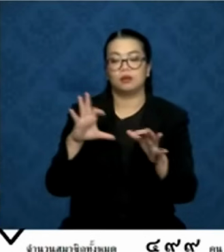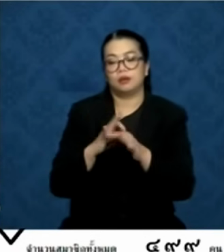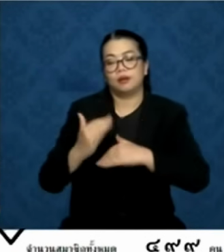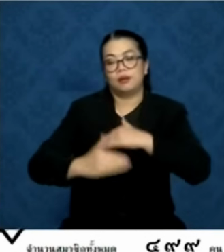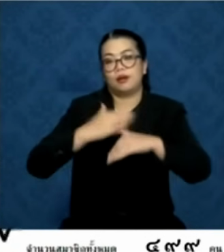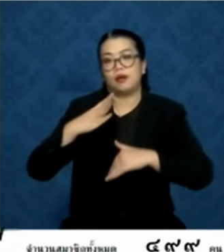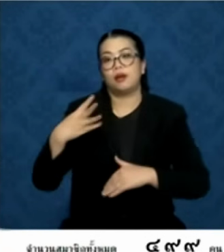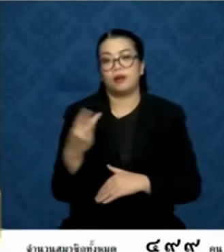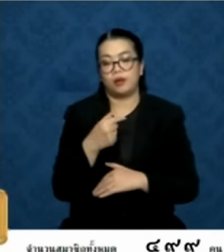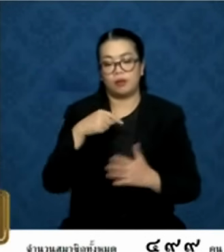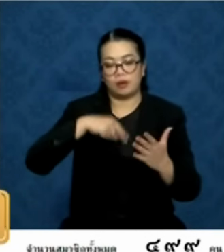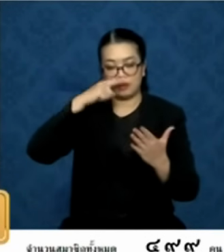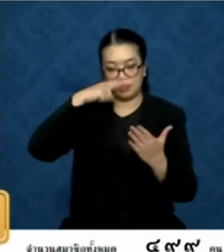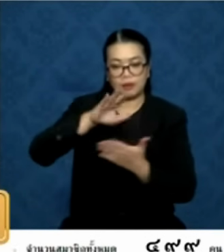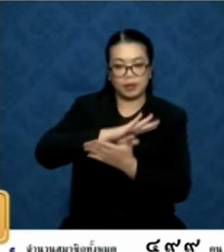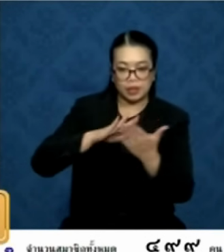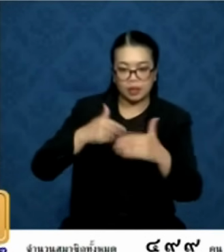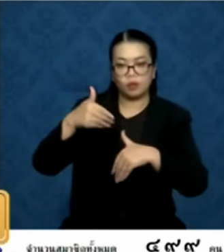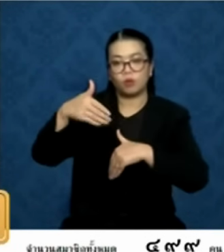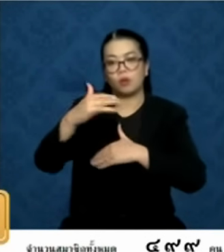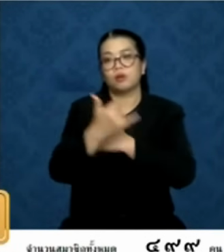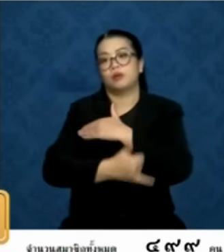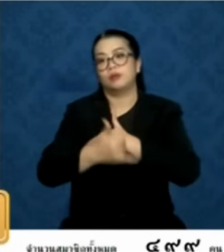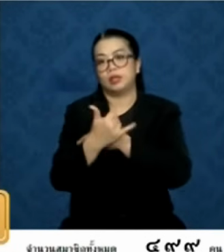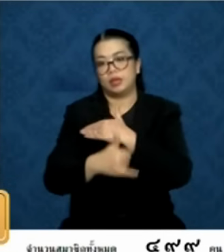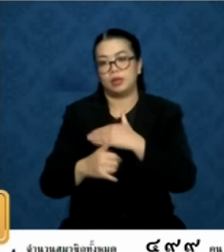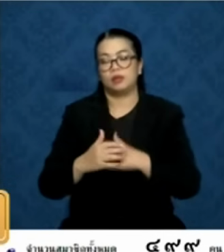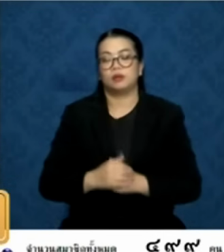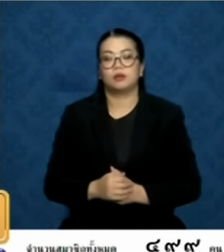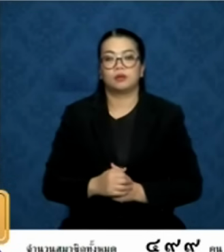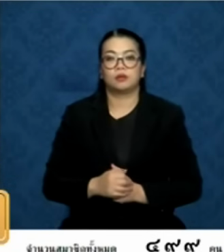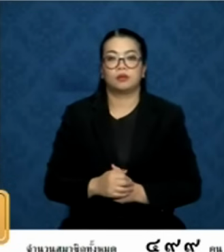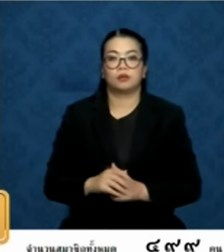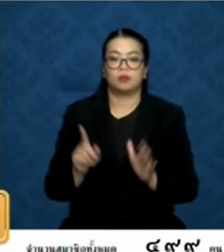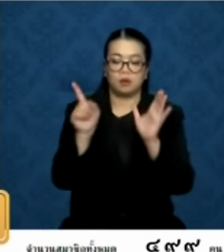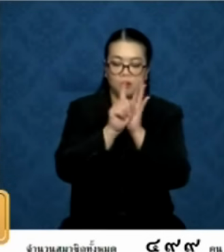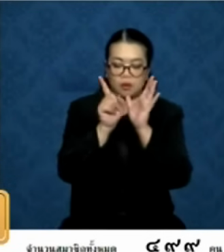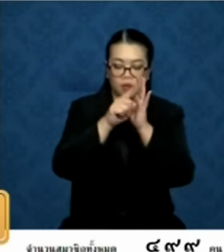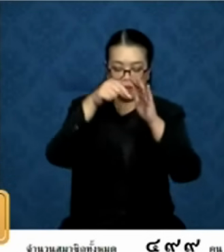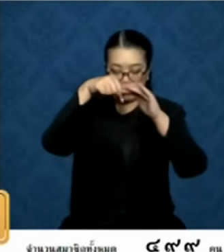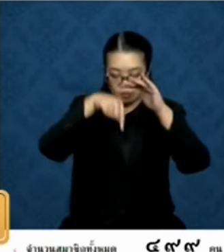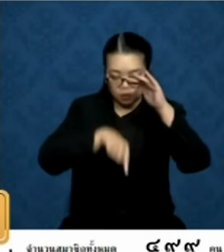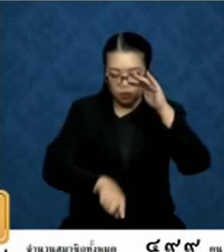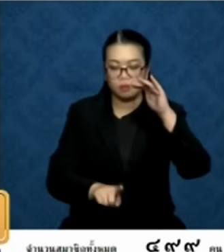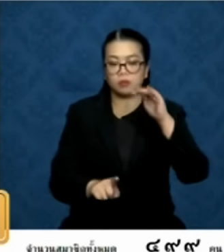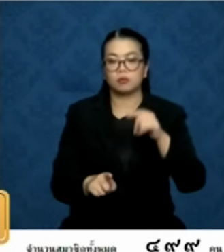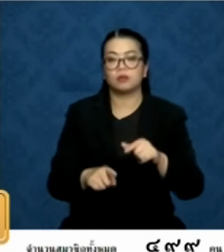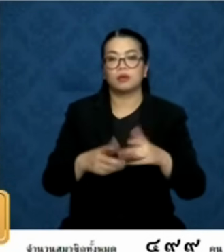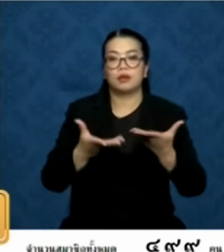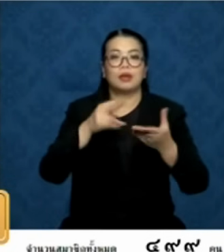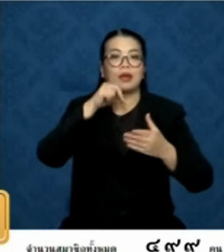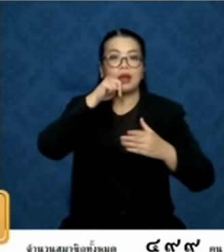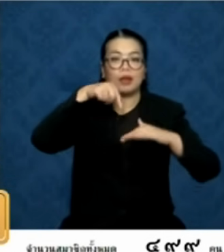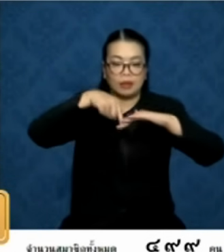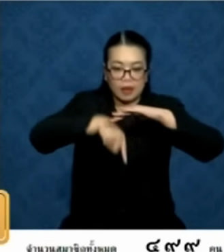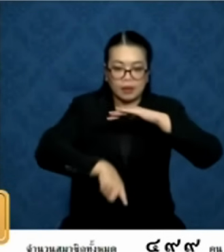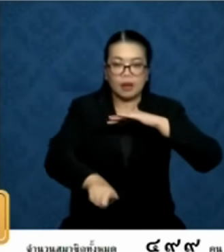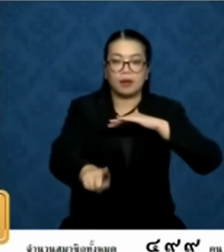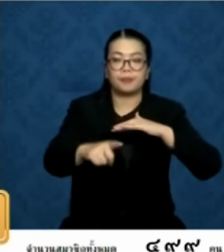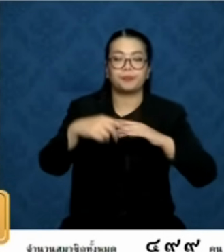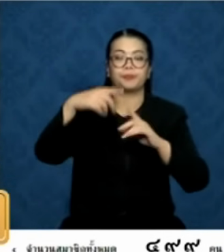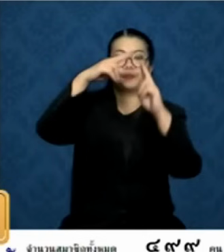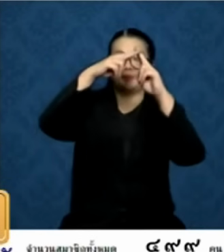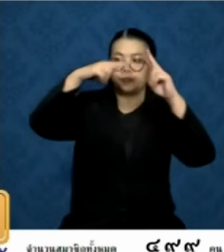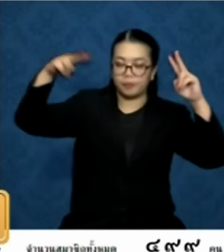ทั้งในและต่างประเทศในส่วนของภาคพื้นดินเคเบิลใต้น้ำและระบบดาวเทียมสำหรับการเชื่อมโยงกับประเทศเพื่อนบ้าน